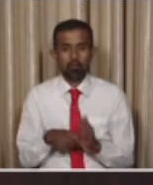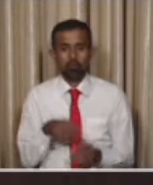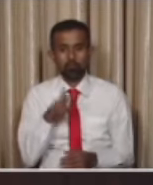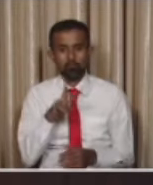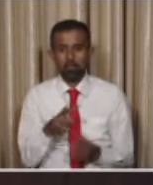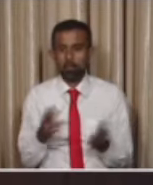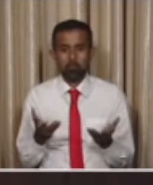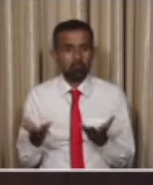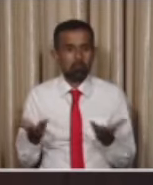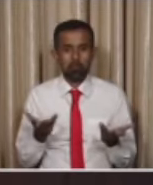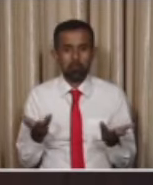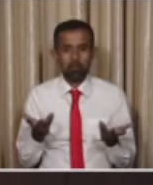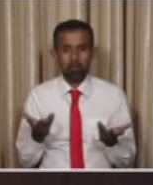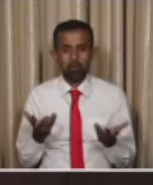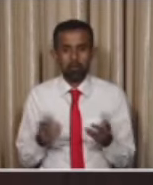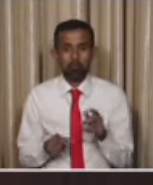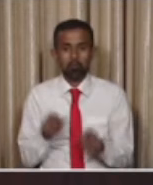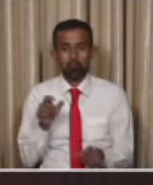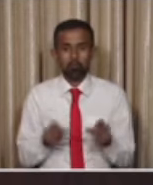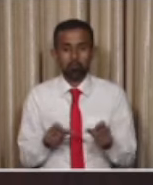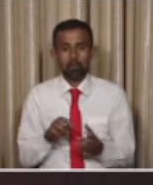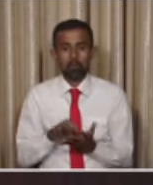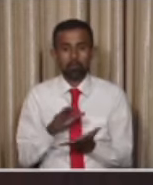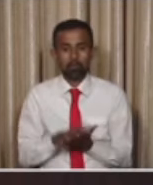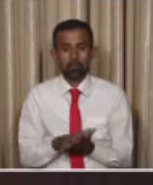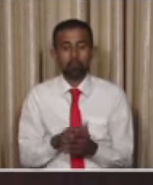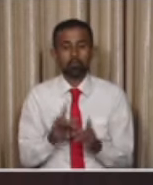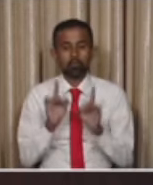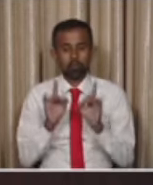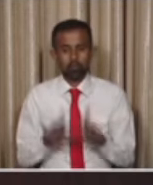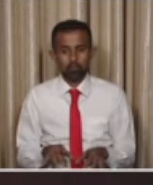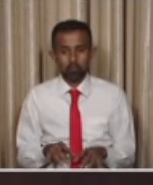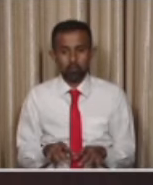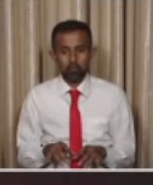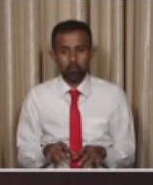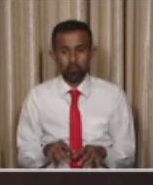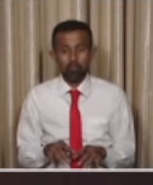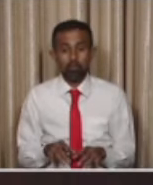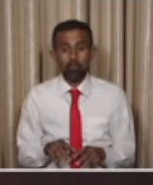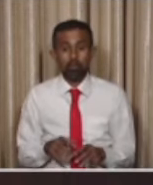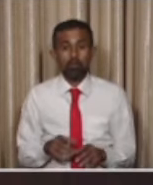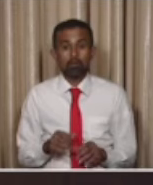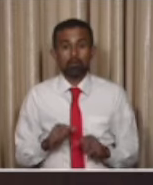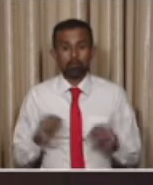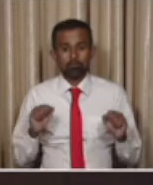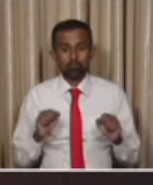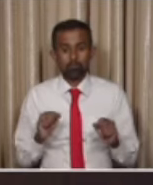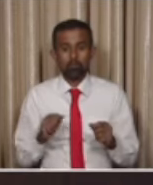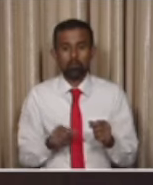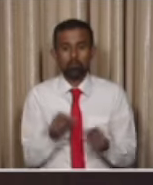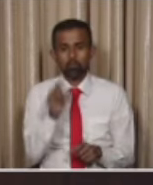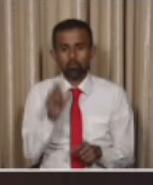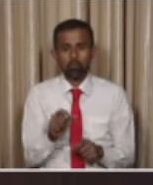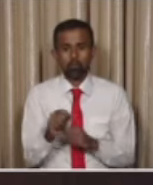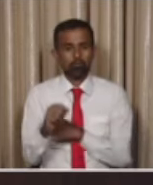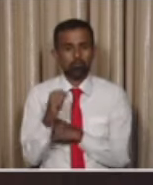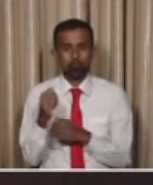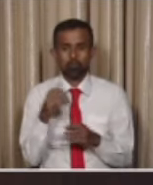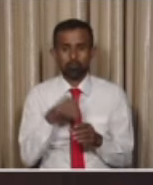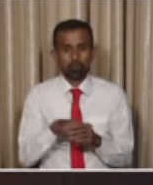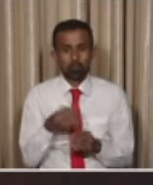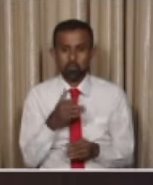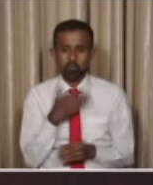beha merate janathawage thindu mata naththan janathawata idiripat karana idirida thiyena rally mata. Vivida putgulah merate balai tenda pulang kita